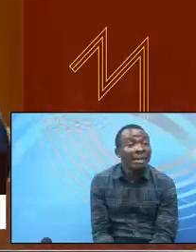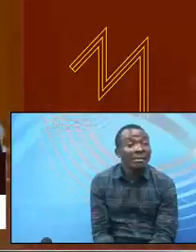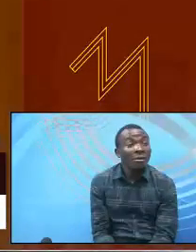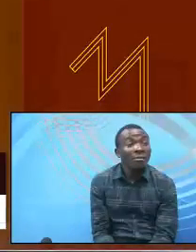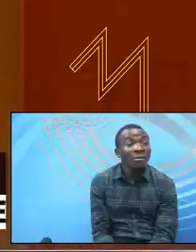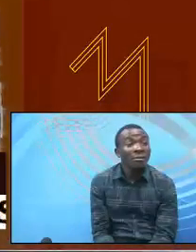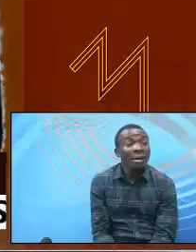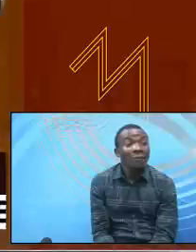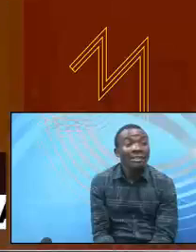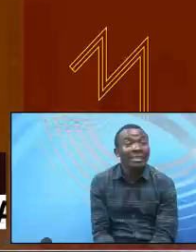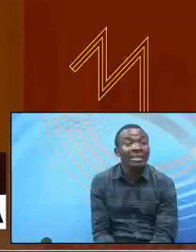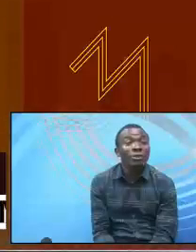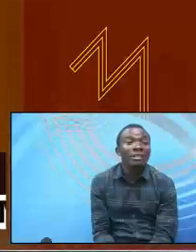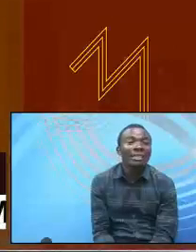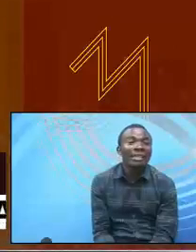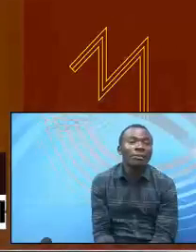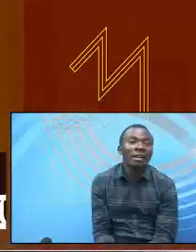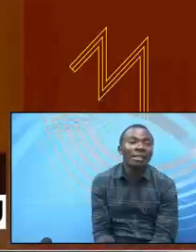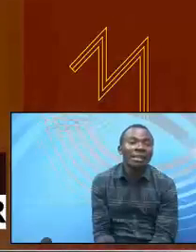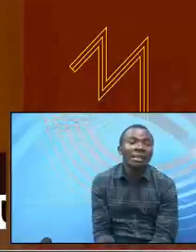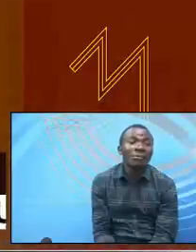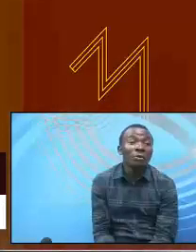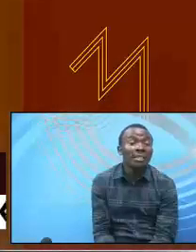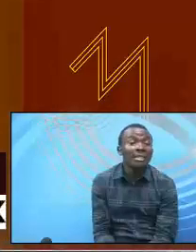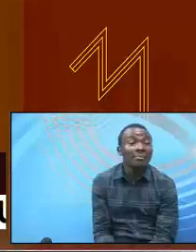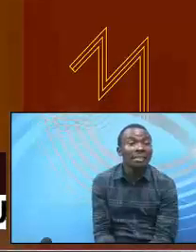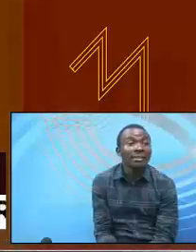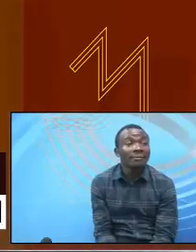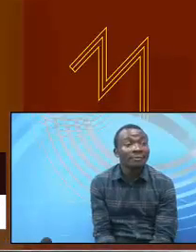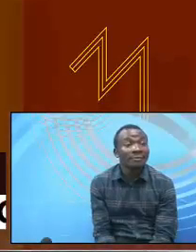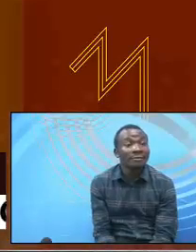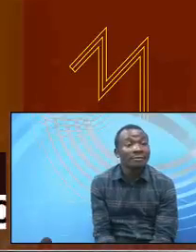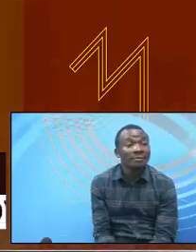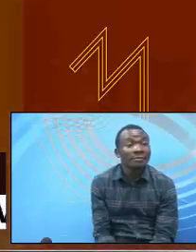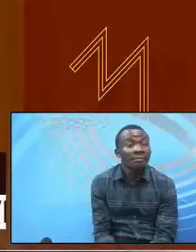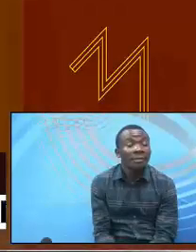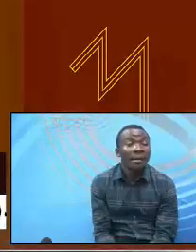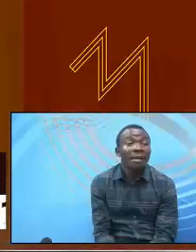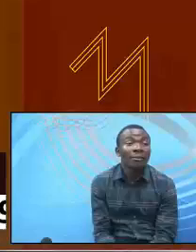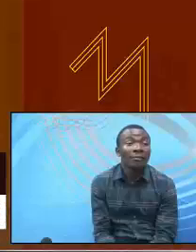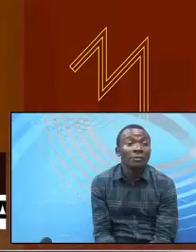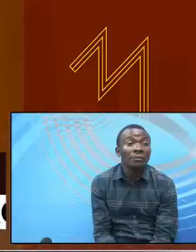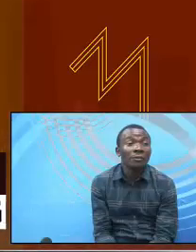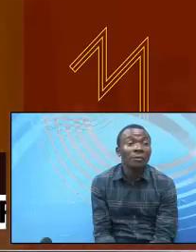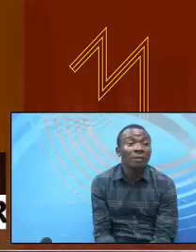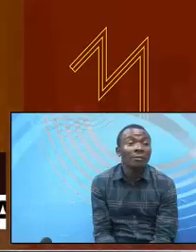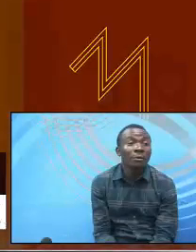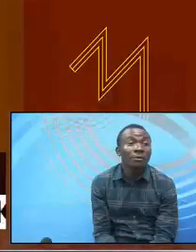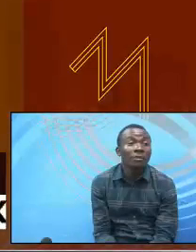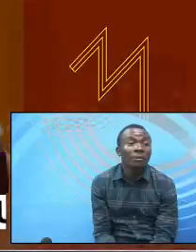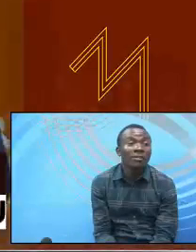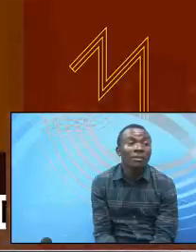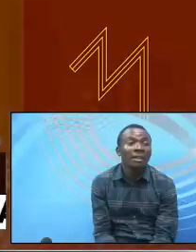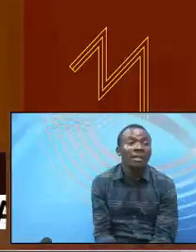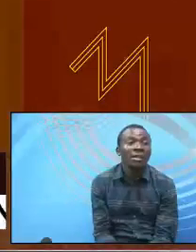nabo bareba uburyo bafatanya na Sewing Hand Rwanda mu guteza imbere abantu bafite ubumuga bwo